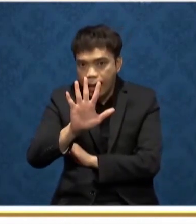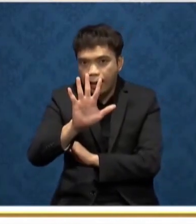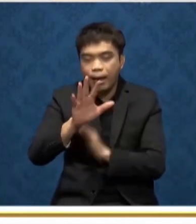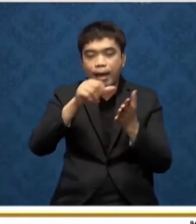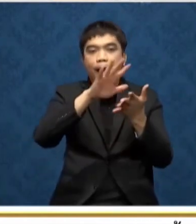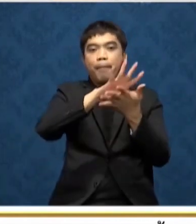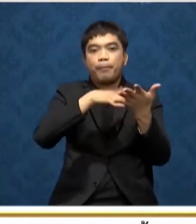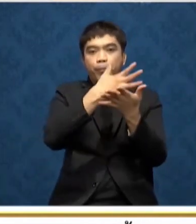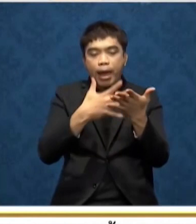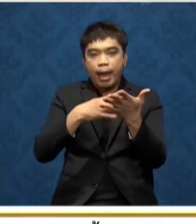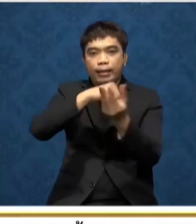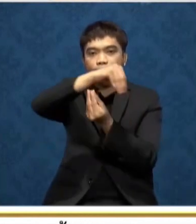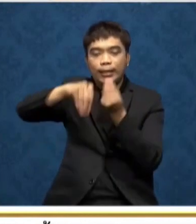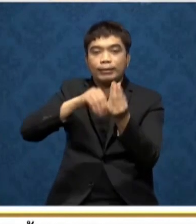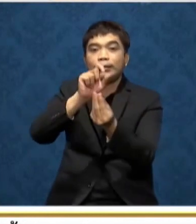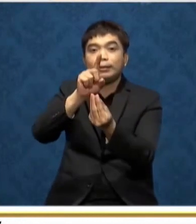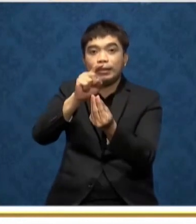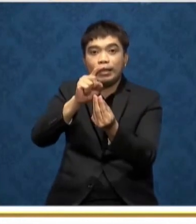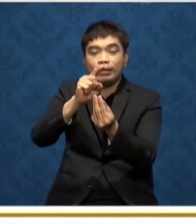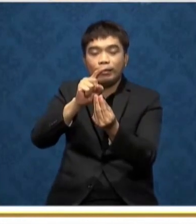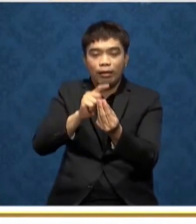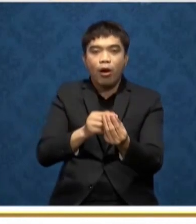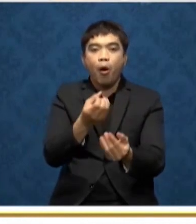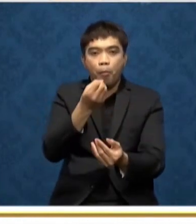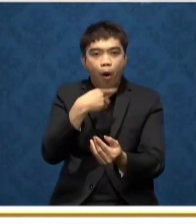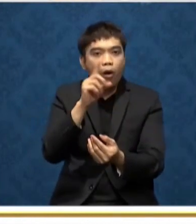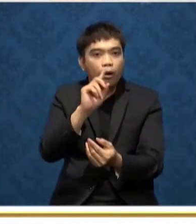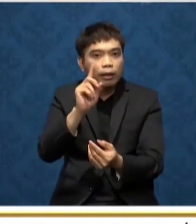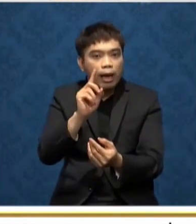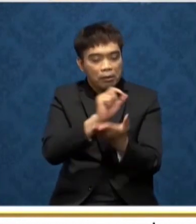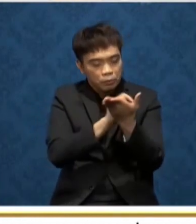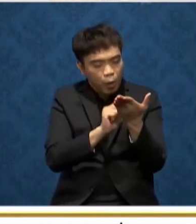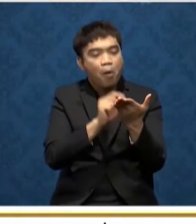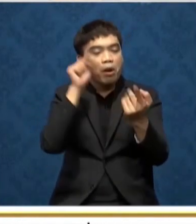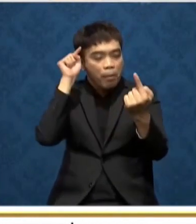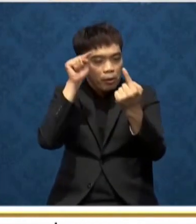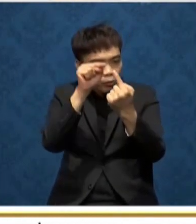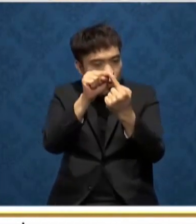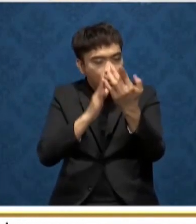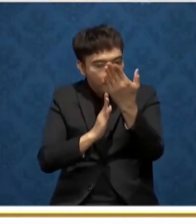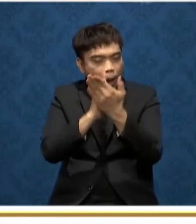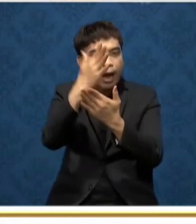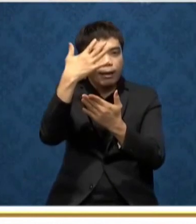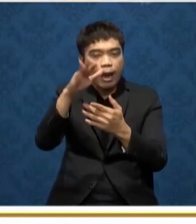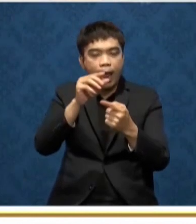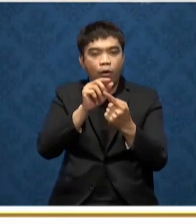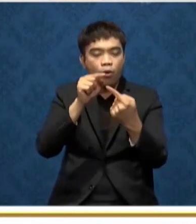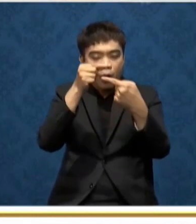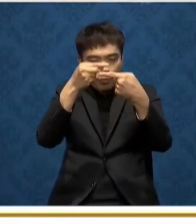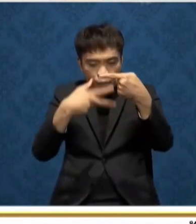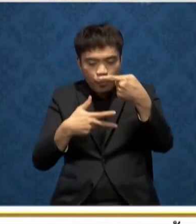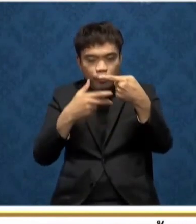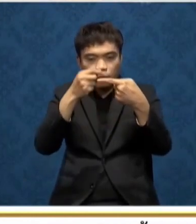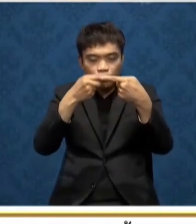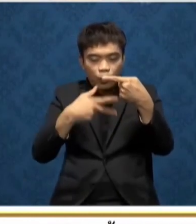รปประเทศด้านเศรฐกิจระบุว่าได้บนลุผลลับตามเป้าหมายที่กำหนดไว้ จำนวน 3 เป้าหมายแล้ว